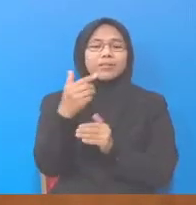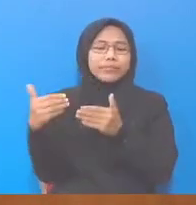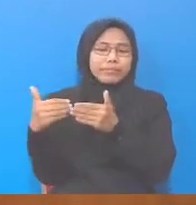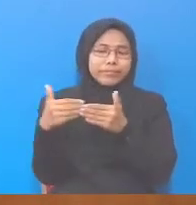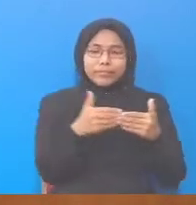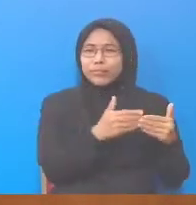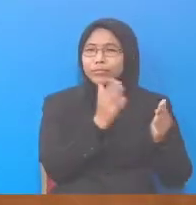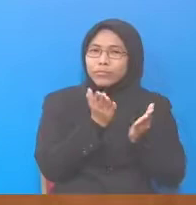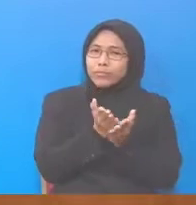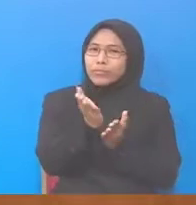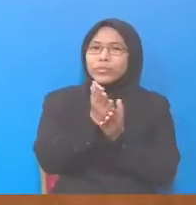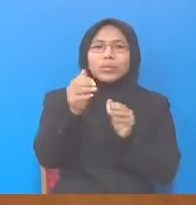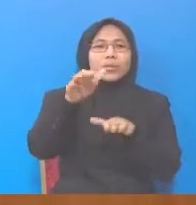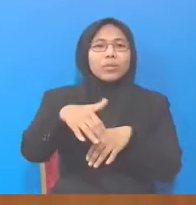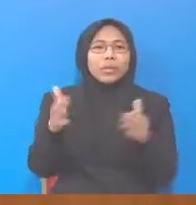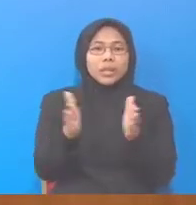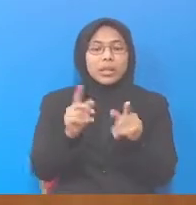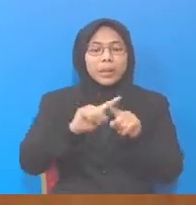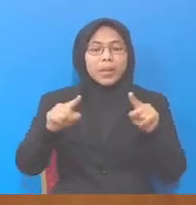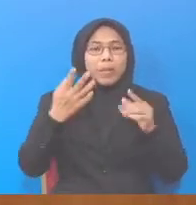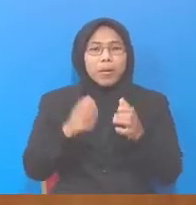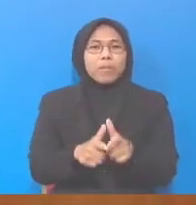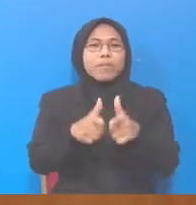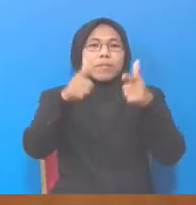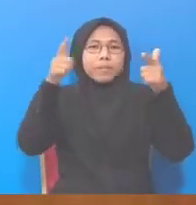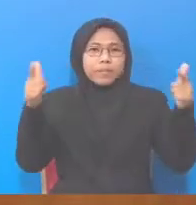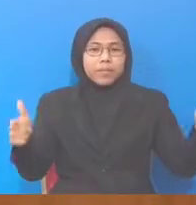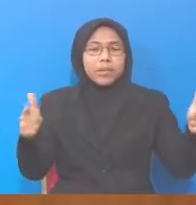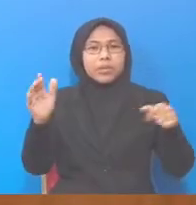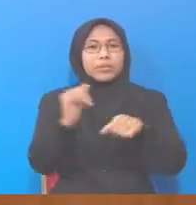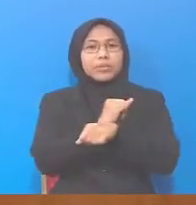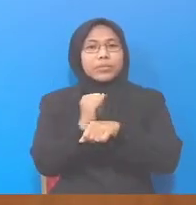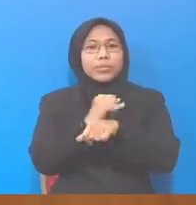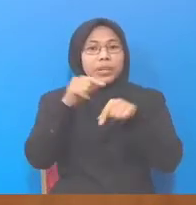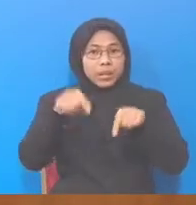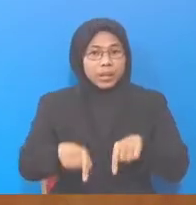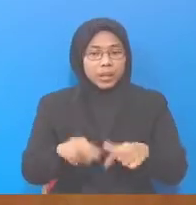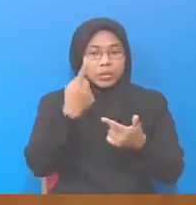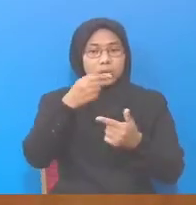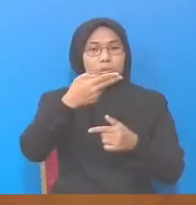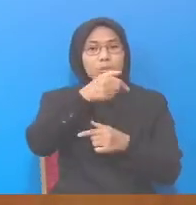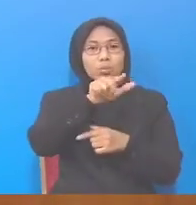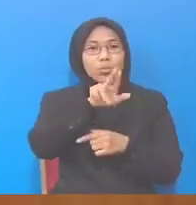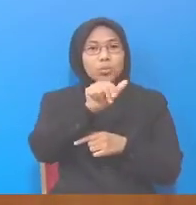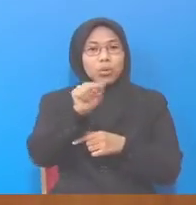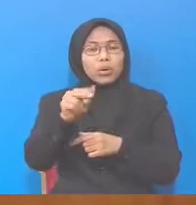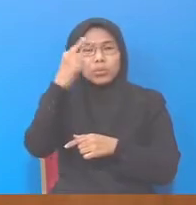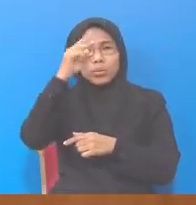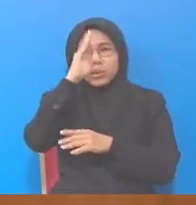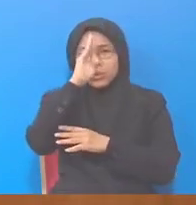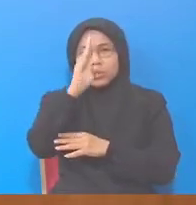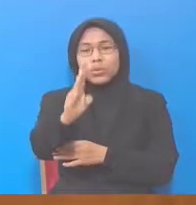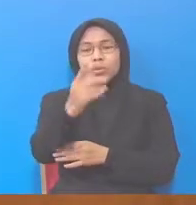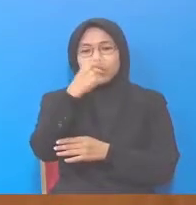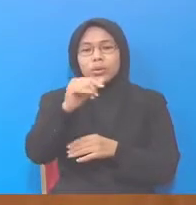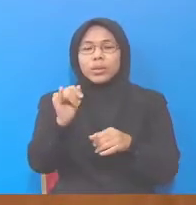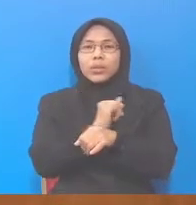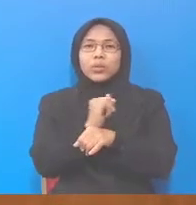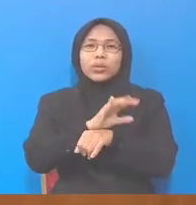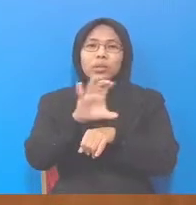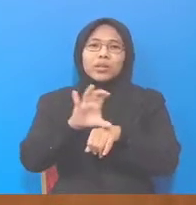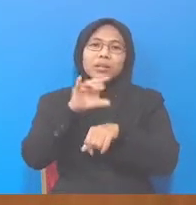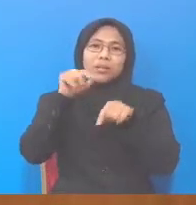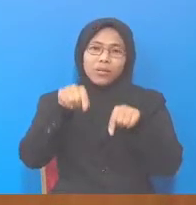berterusan tetapi kita hendak telah komselis Adi peringkat Juan supaya kita boleh terus melestarikan